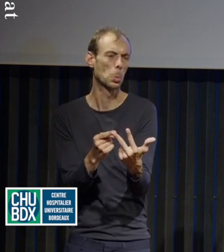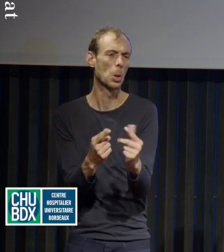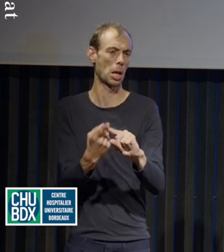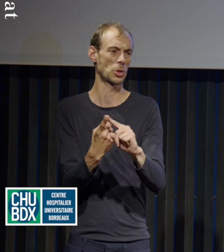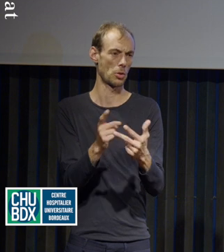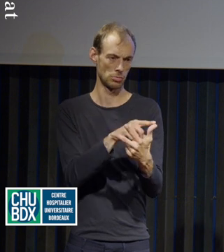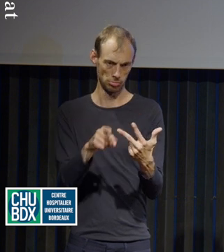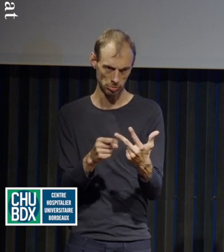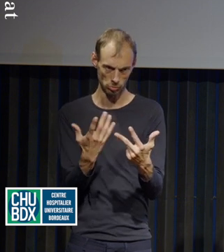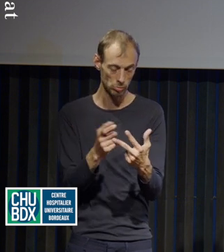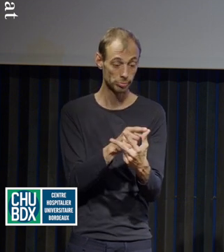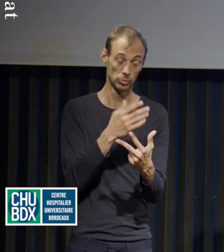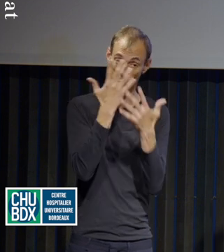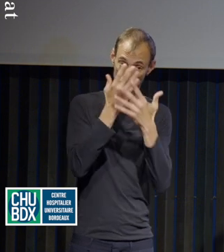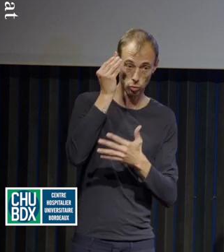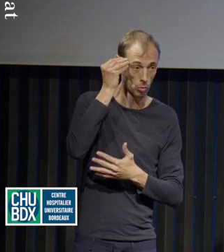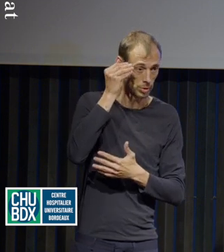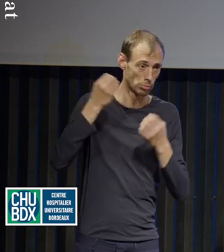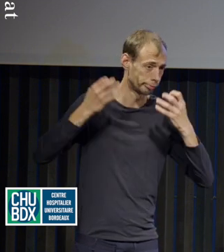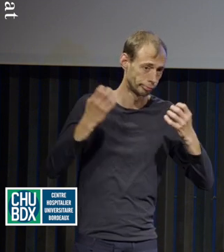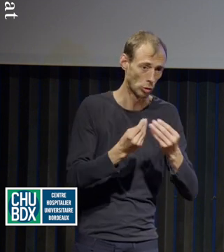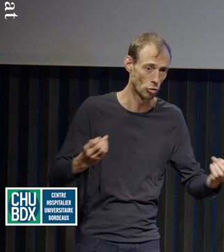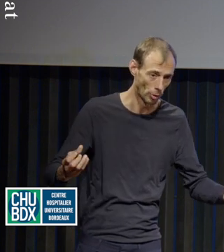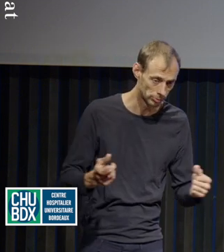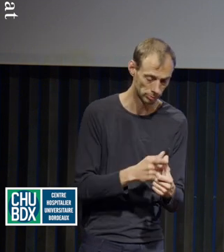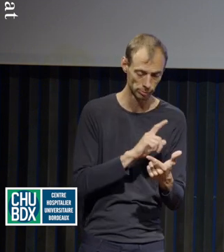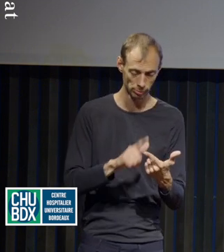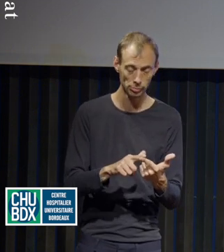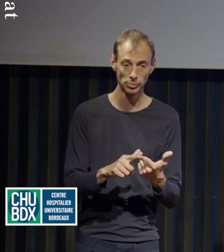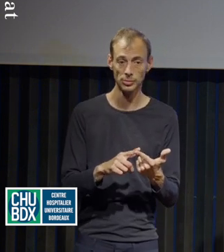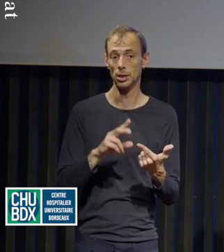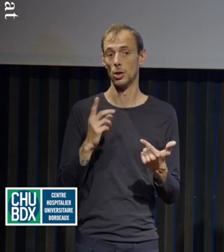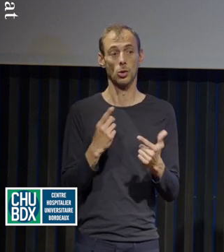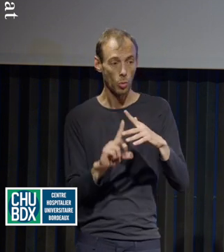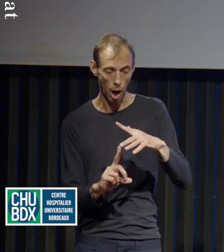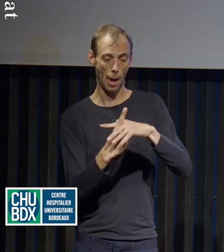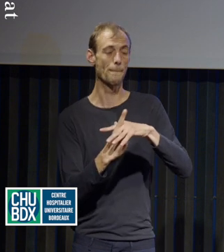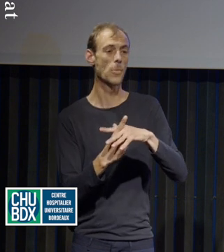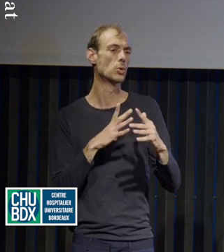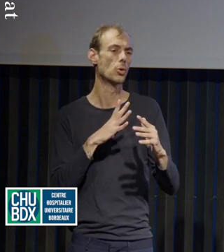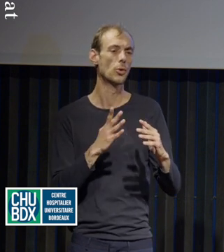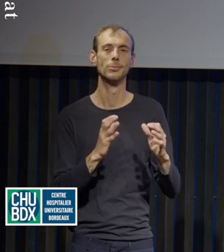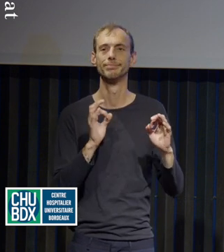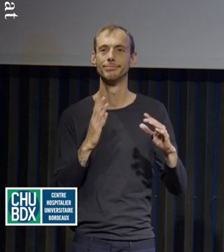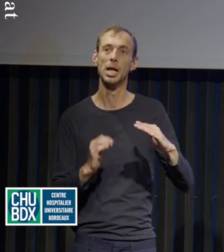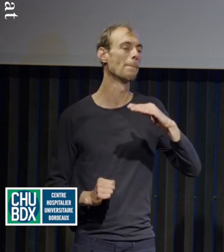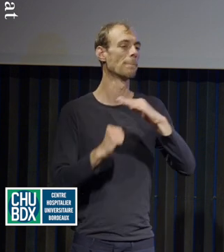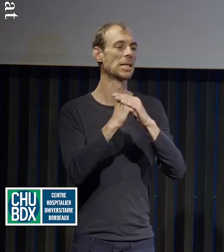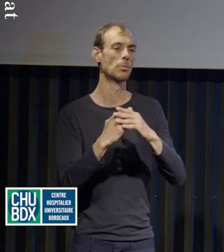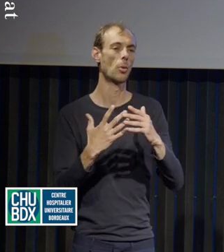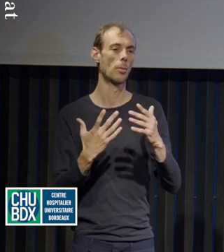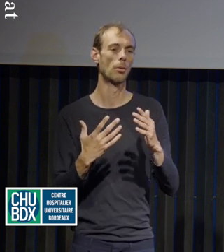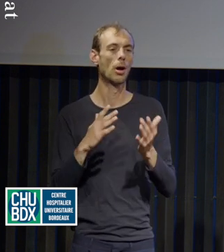sont fréquents. Leur évolution est chronique avec un pic d'apparition entre 15 et 25 ans. Et